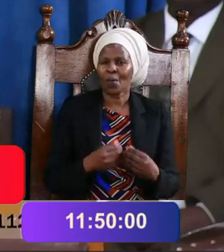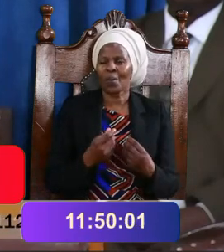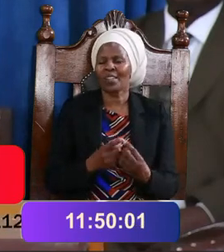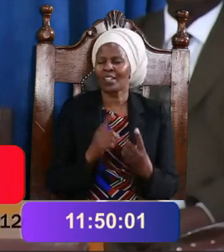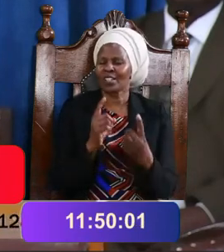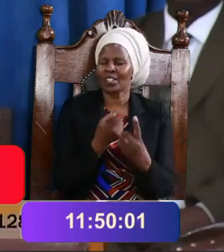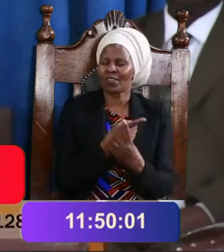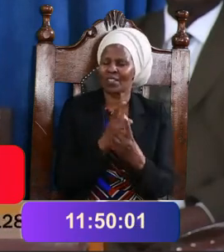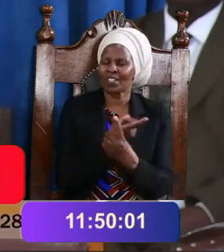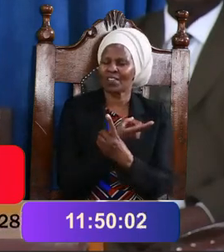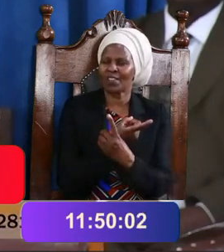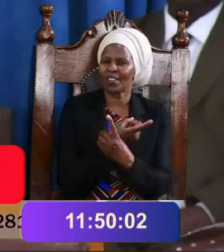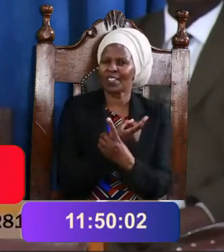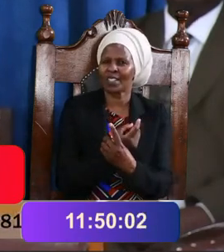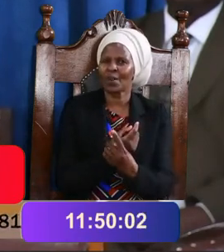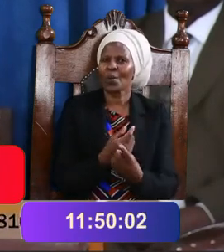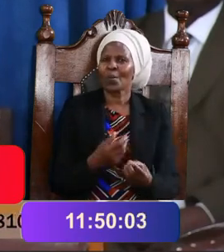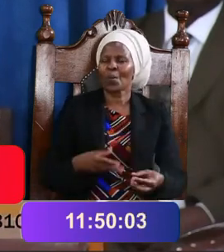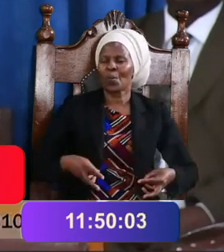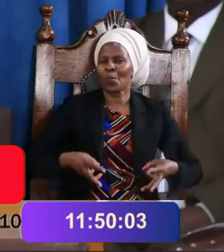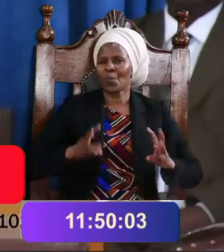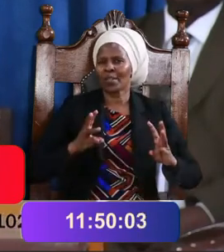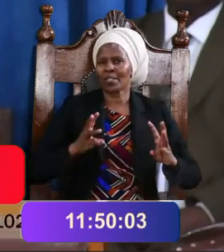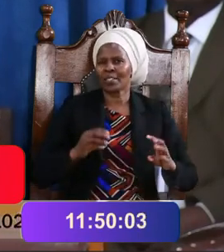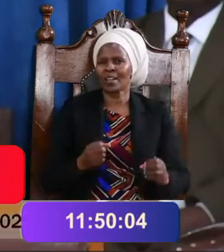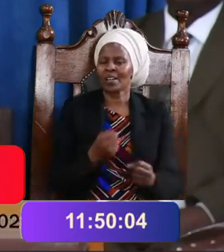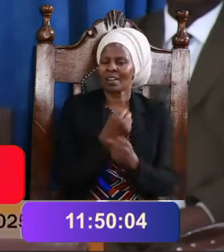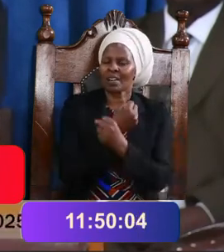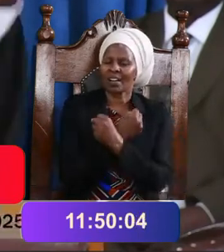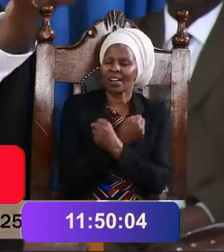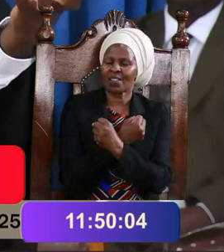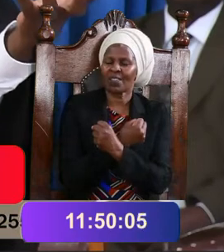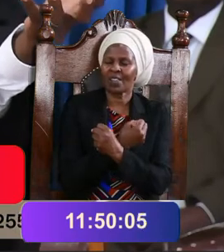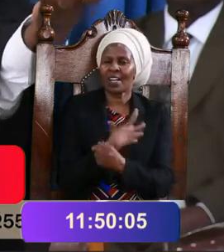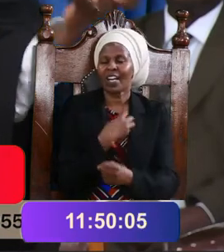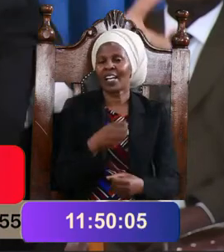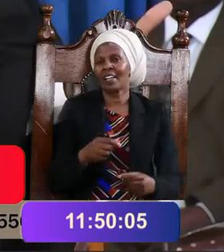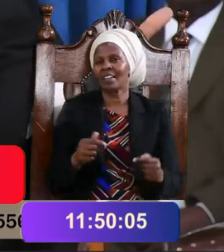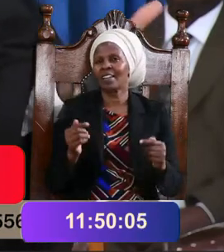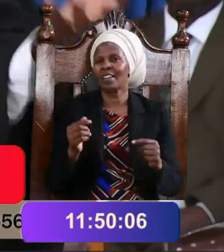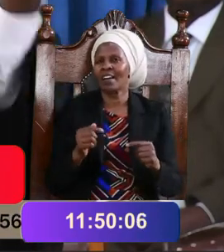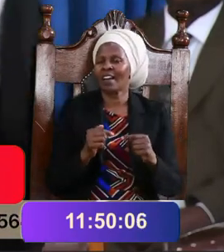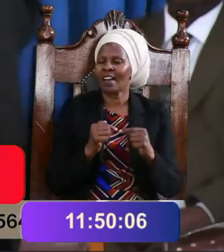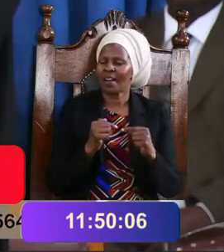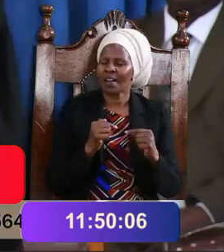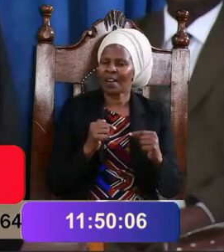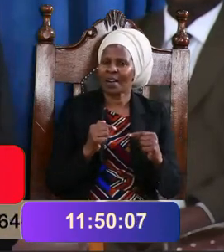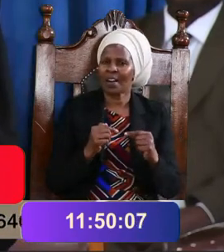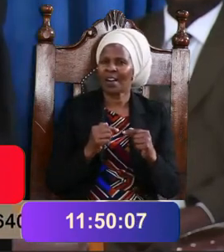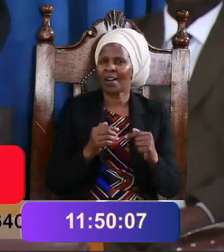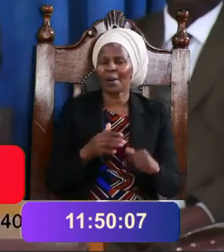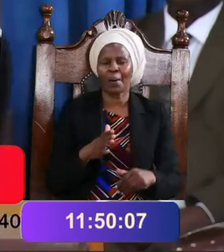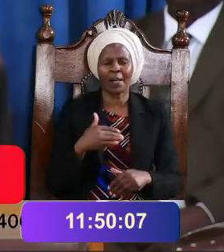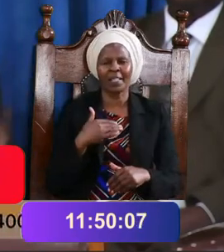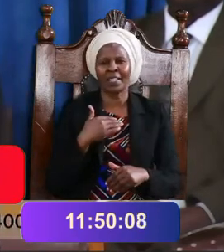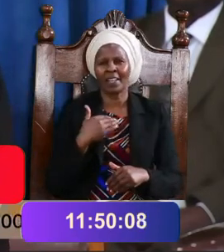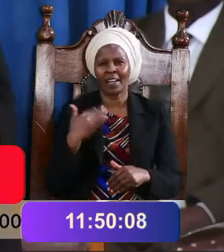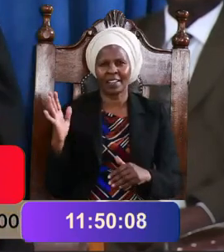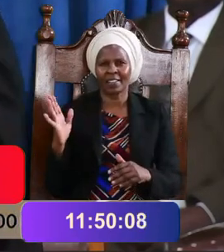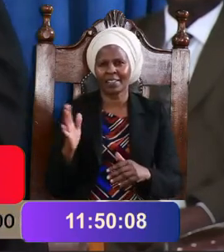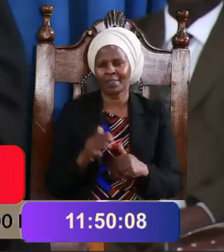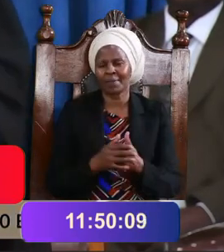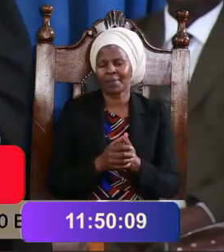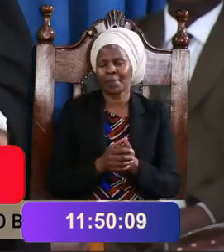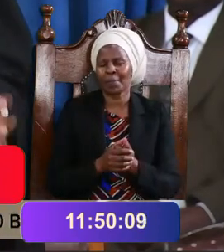wale watu ambao walimpenda na wengine hawakuwa wanampenda. Wengi walimpenda, wengine wenye nguvu